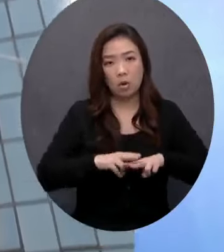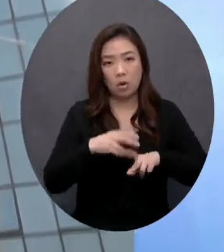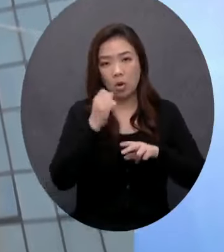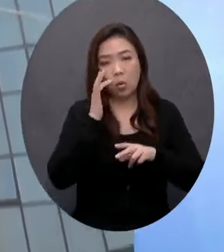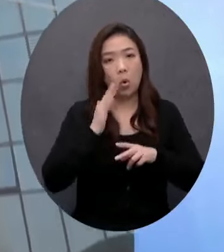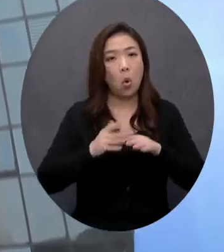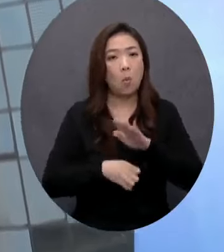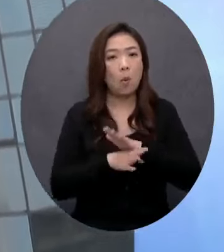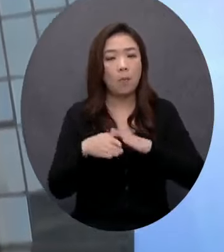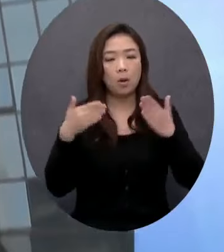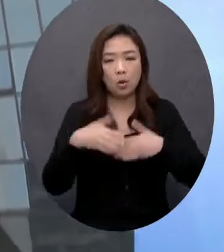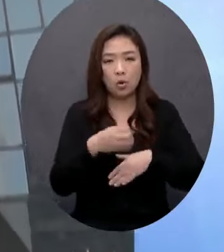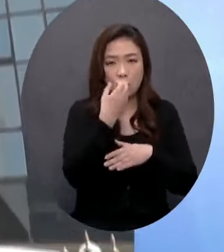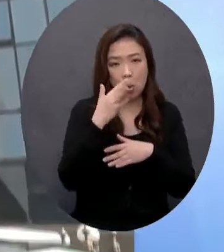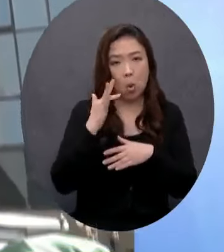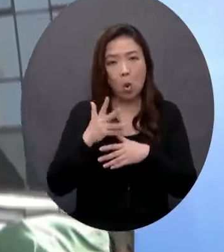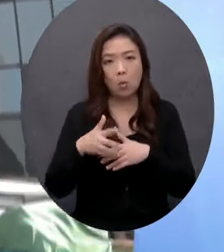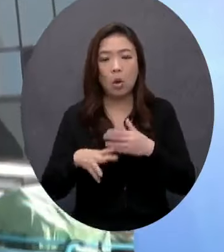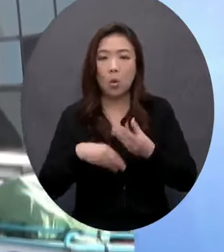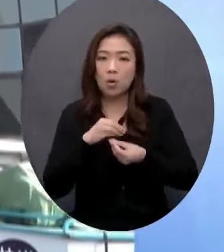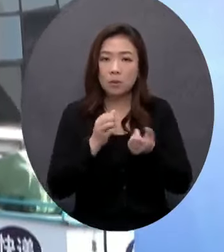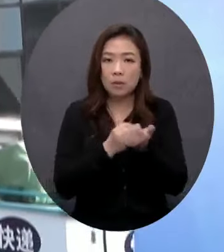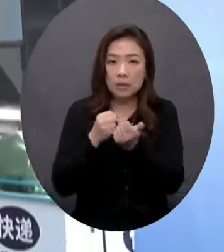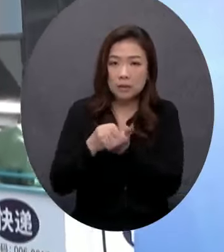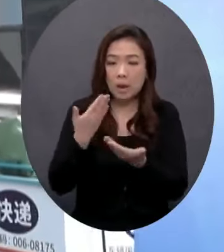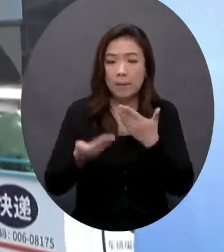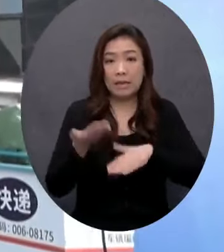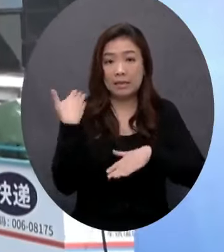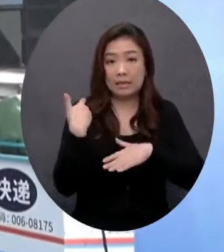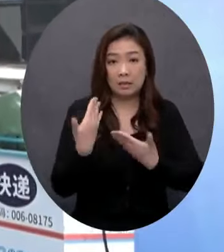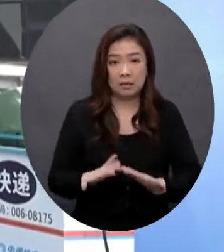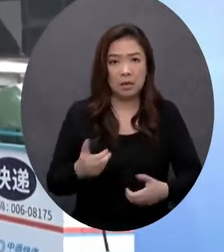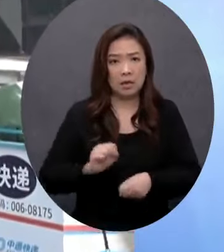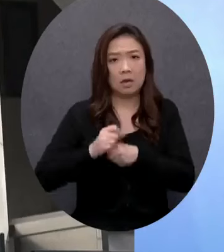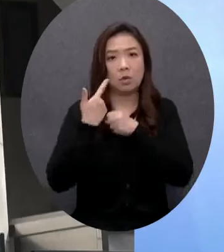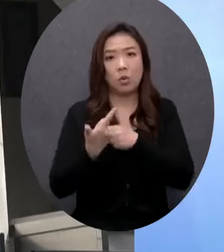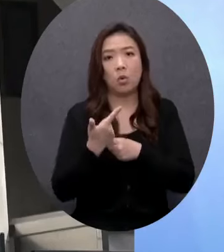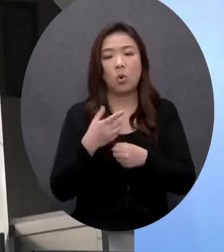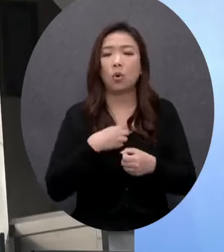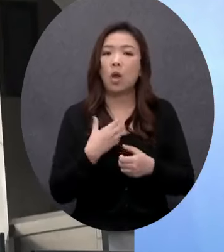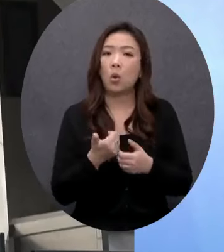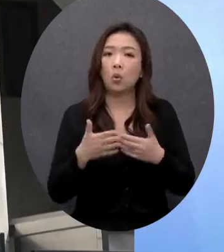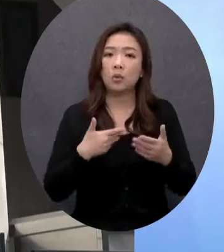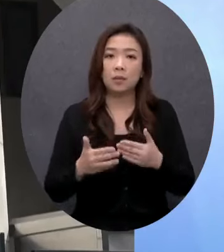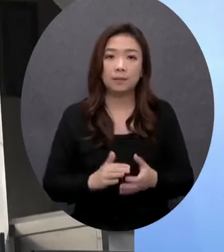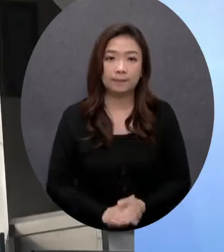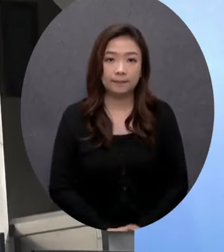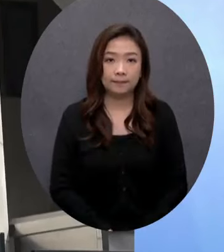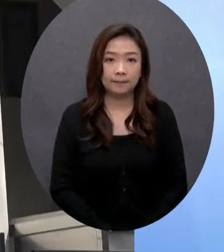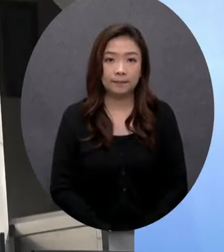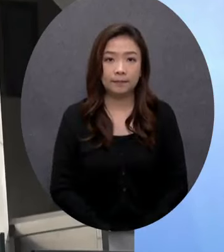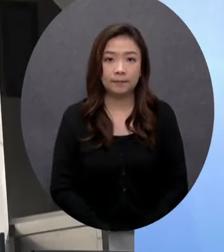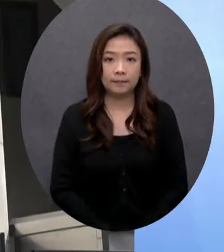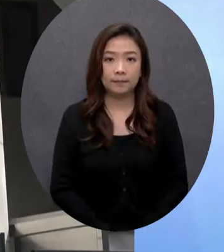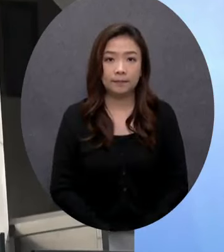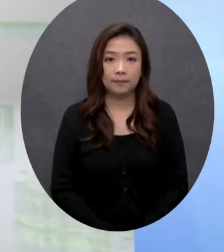辦對港澳嘅關心同支持比以往增加，認為係好事。香港電台記者廖盈雪報